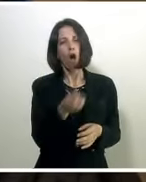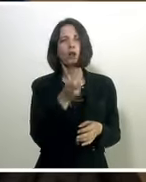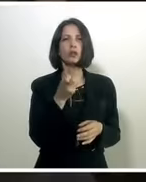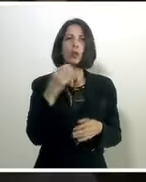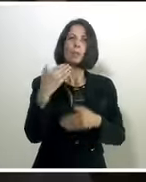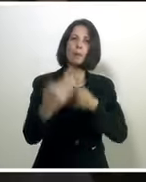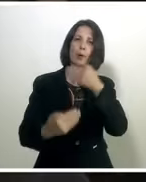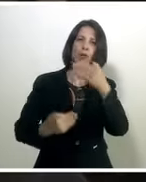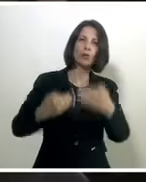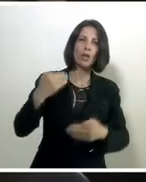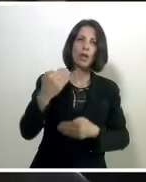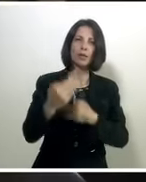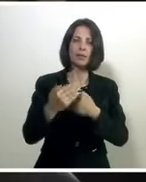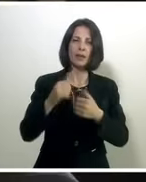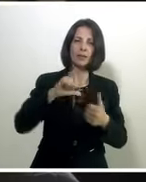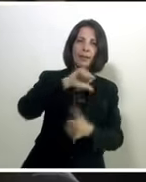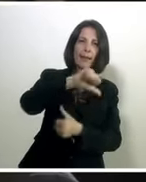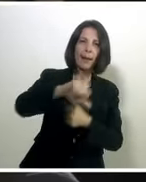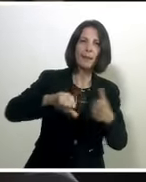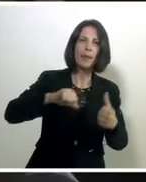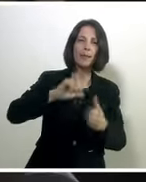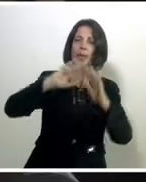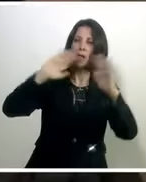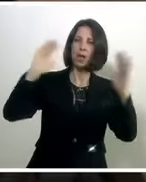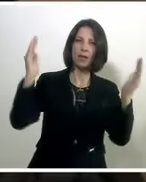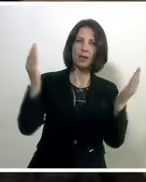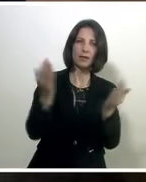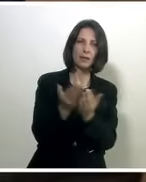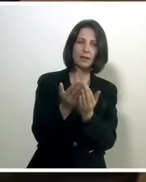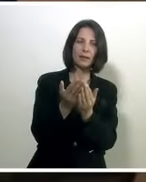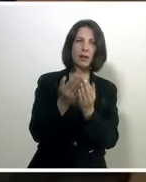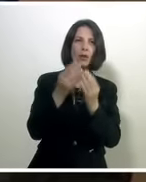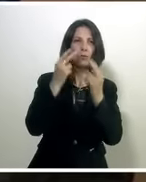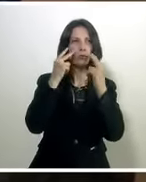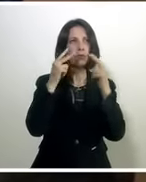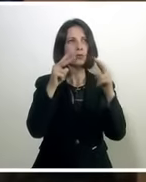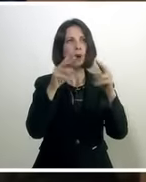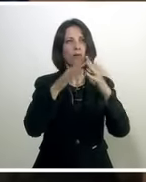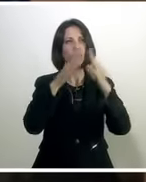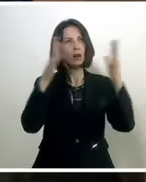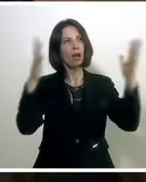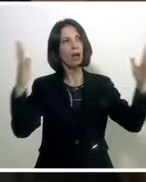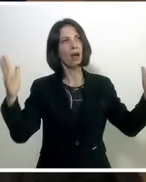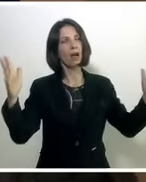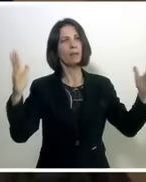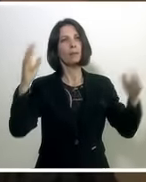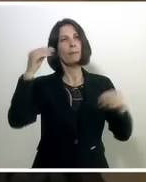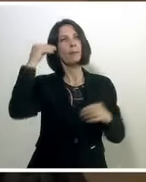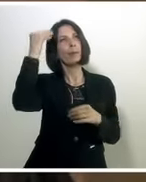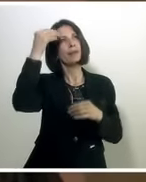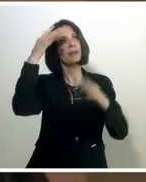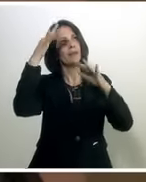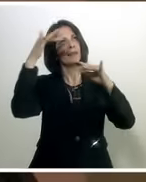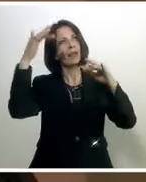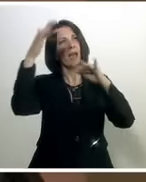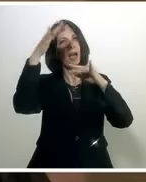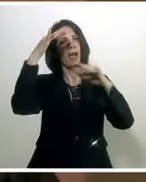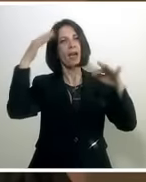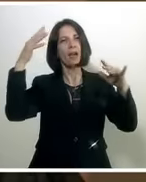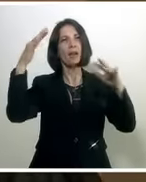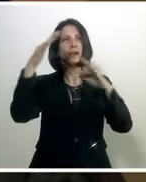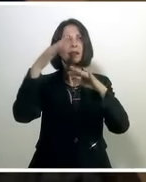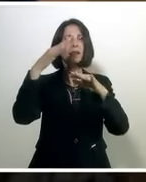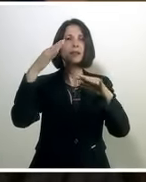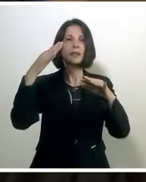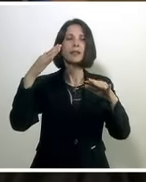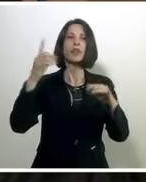mutamenti del mondo con uno sguardo ampio con i pensieri lunghi Come Umberto Gentiloni Silveri ha messo in evidenza